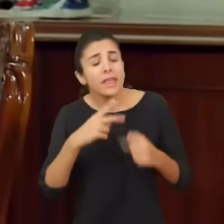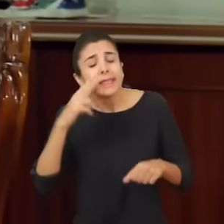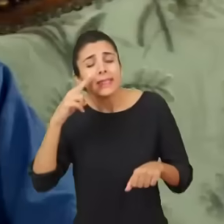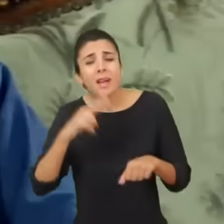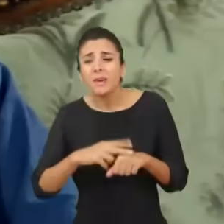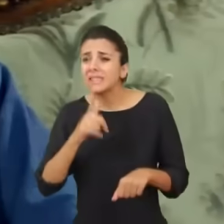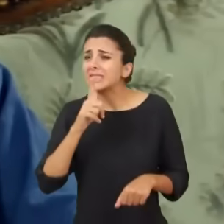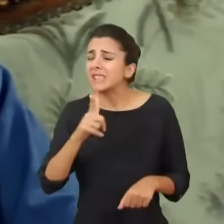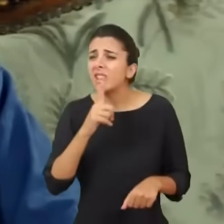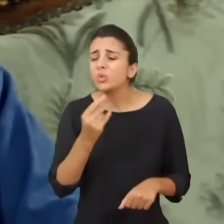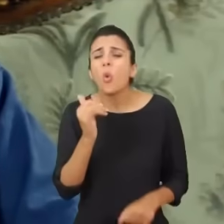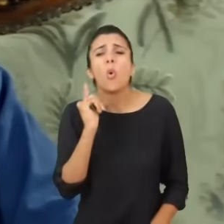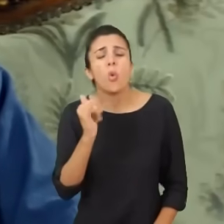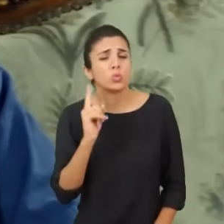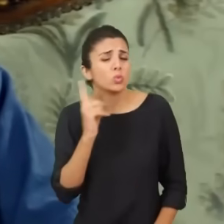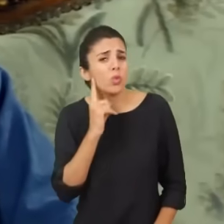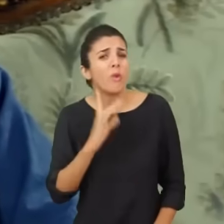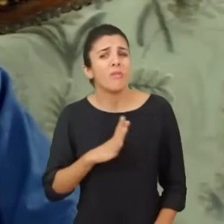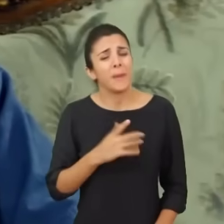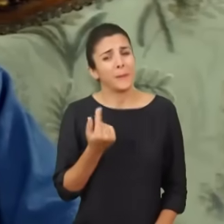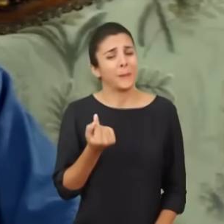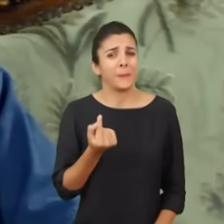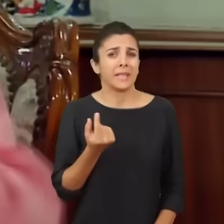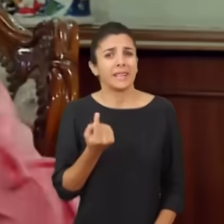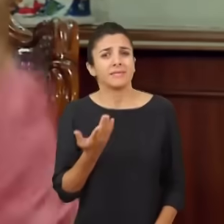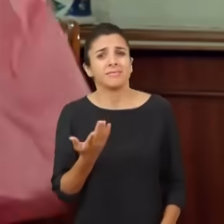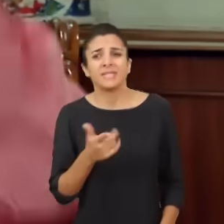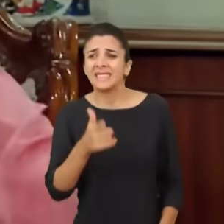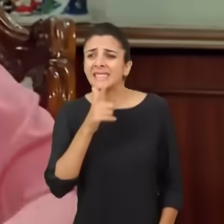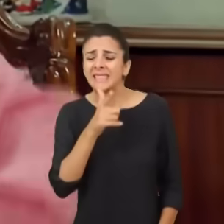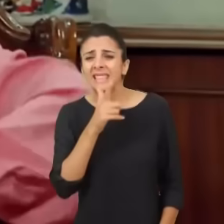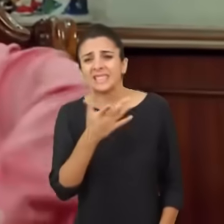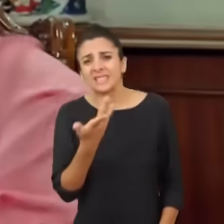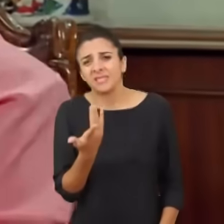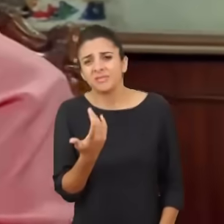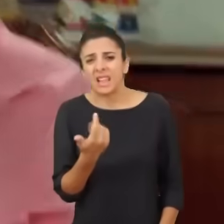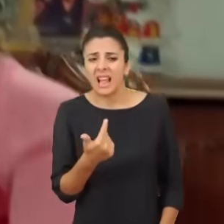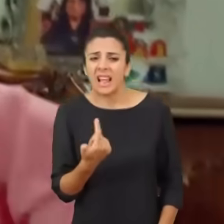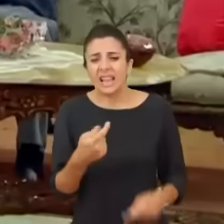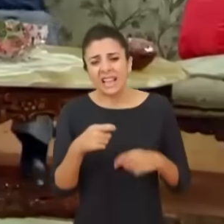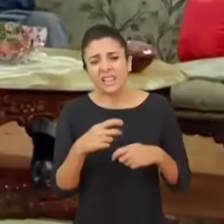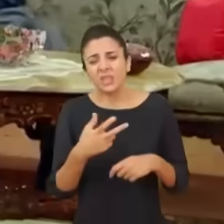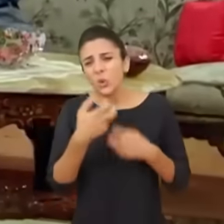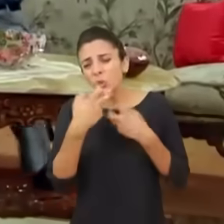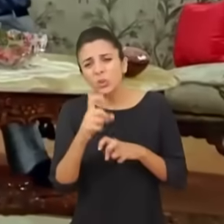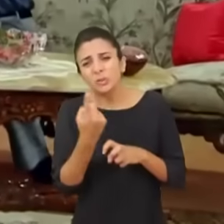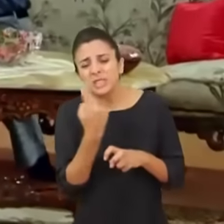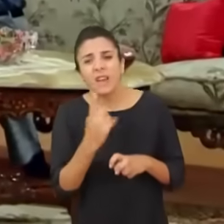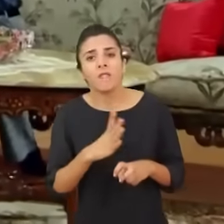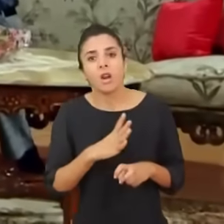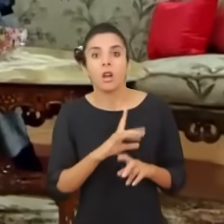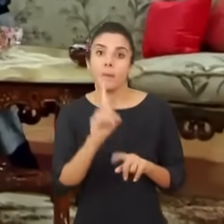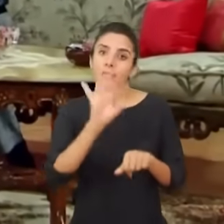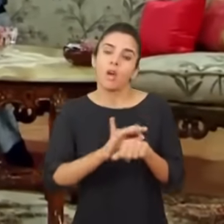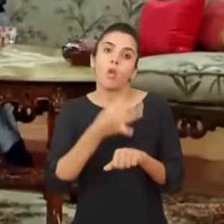vallahi sesi çok kötü geliyordu. Böyle biraz sesi bana kırık ve küskün geldi. Ben bir arayayım. Dur, dur, ama bir dakika,